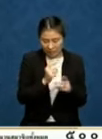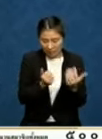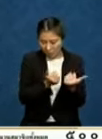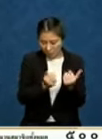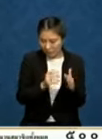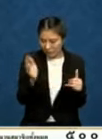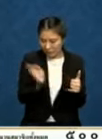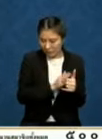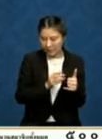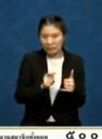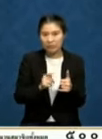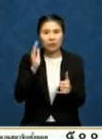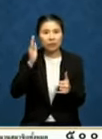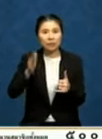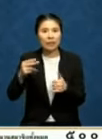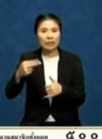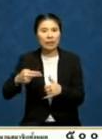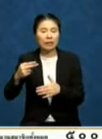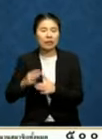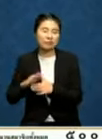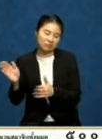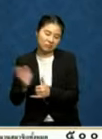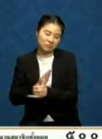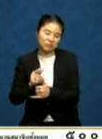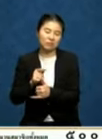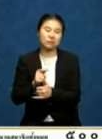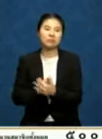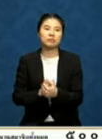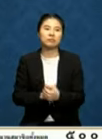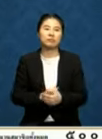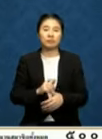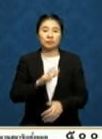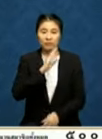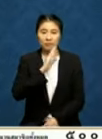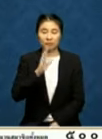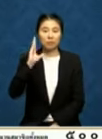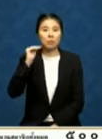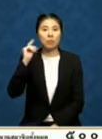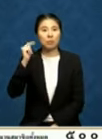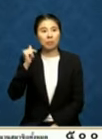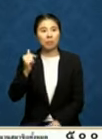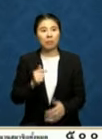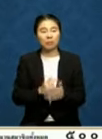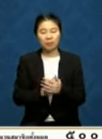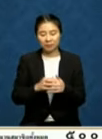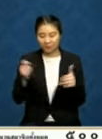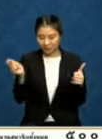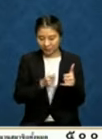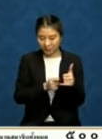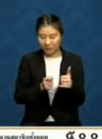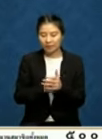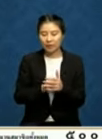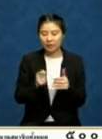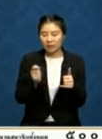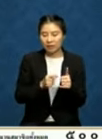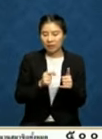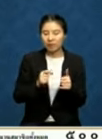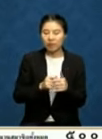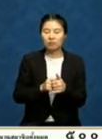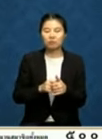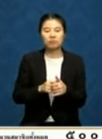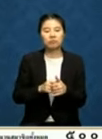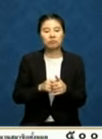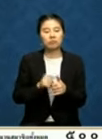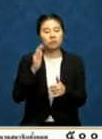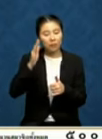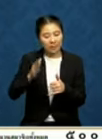ครองในประเทศไทยครับของ YouGov ครับก็ชี้เห็นชัดว่าในบรรดาผู้ปกครองที่เคยถูกพ่อแม่ตนเองลงโทษด้วยการตี 85% เลยครับ